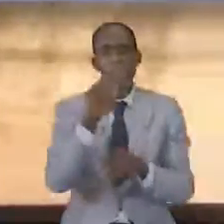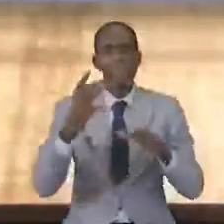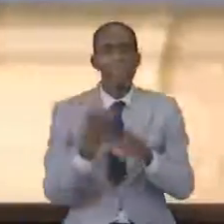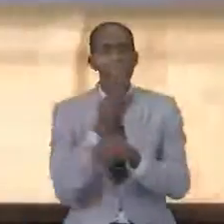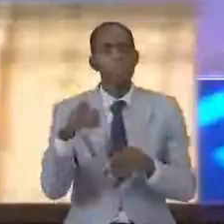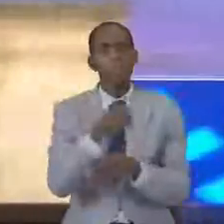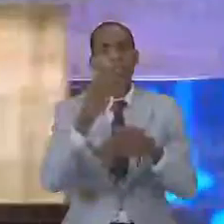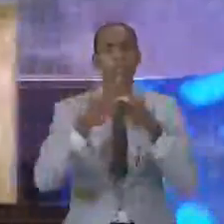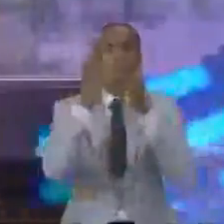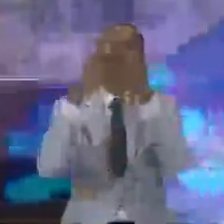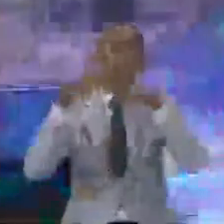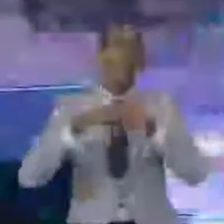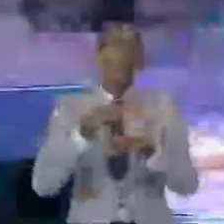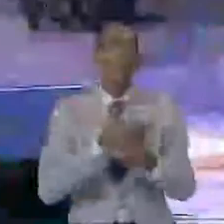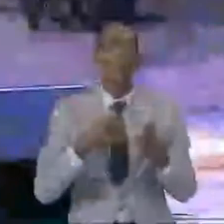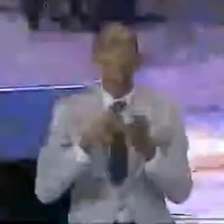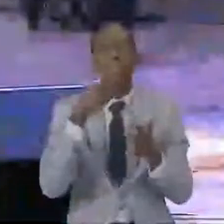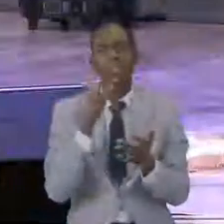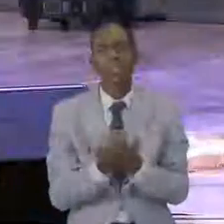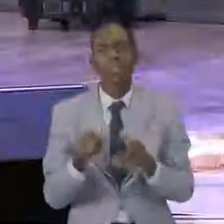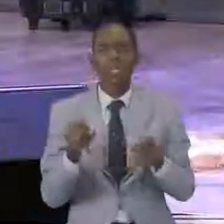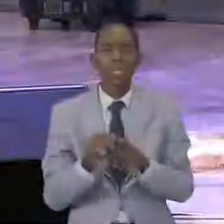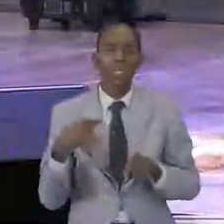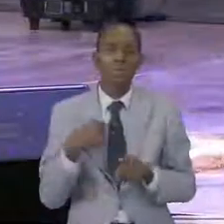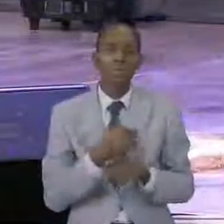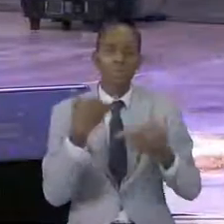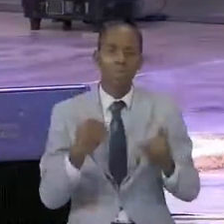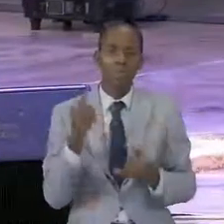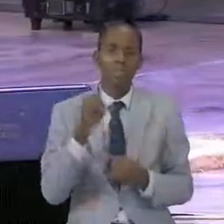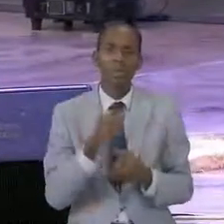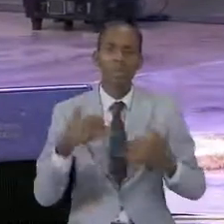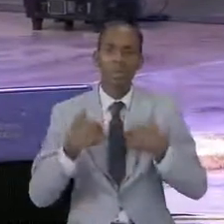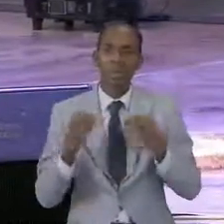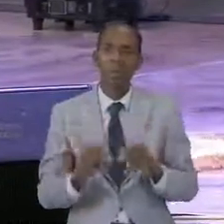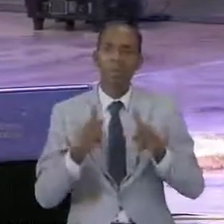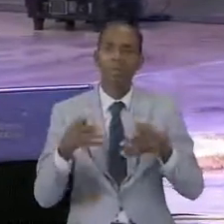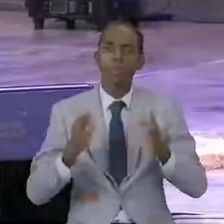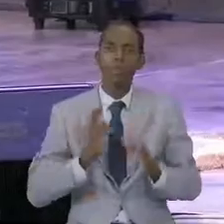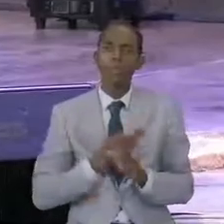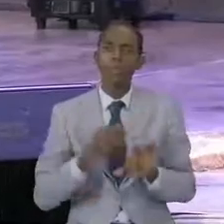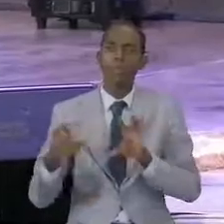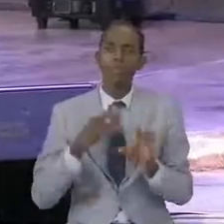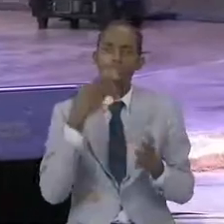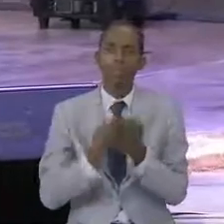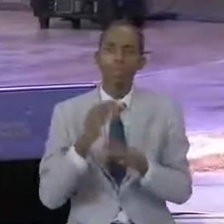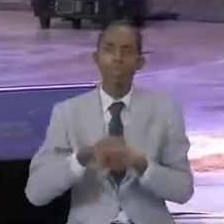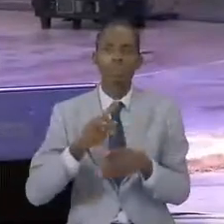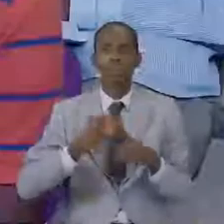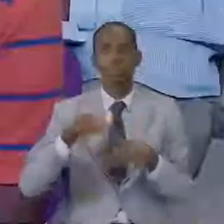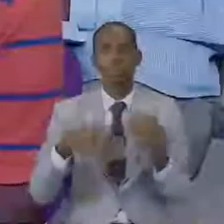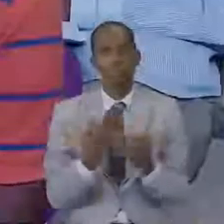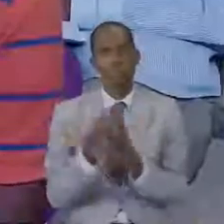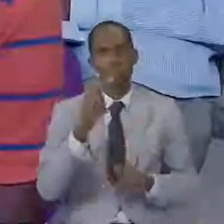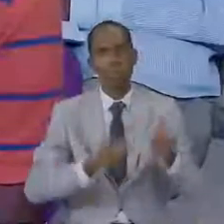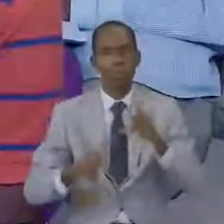aider à aller au ciel et alors ainsi donc pendant que nous en avons l'occasion pratiquons le bien envers tous à